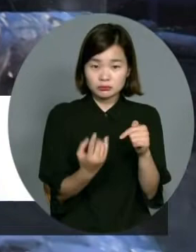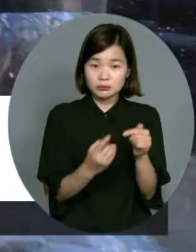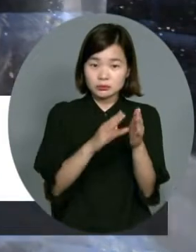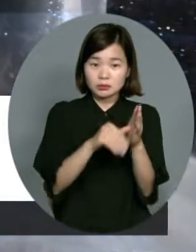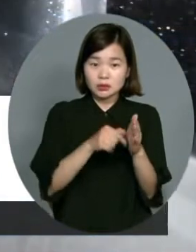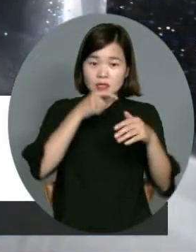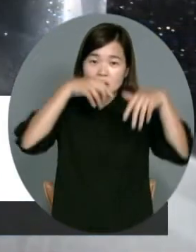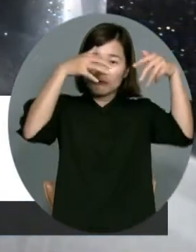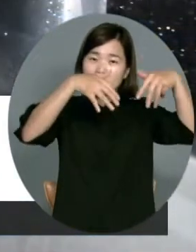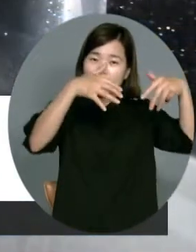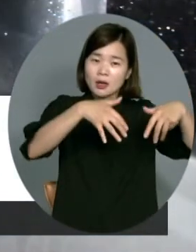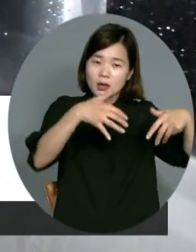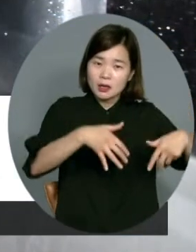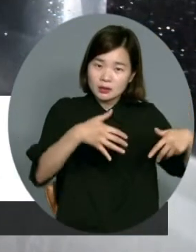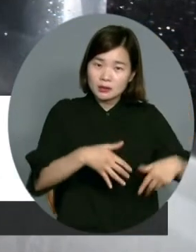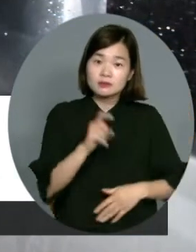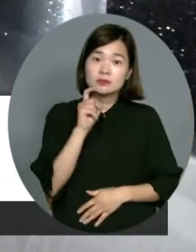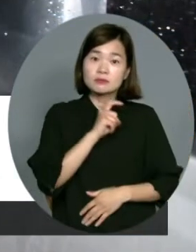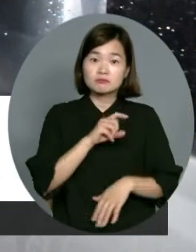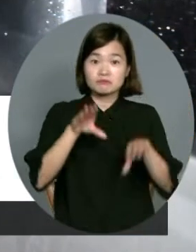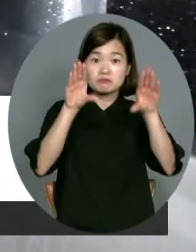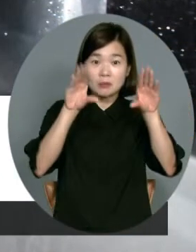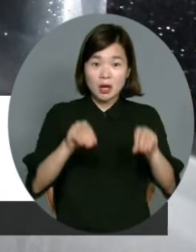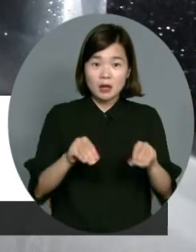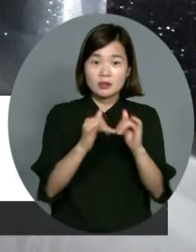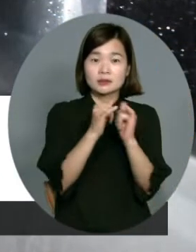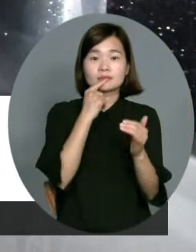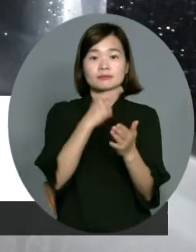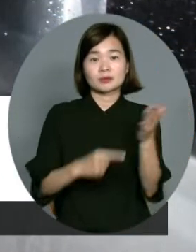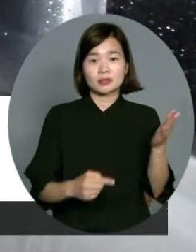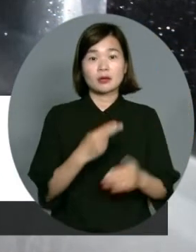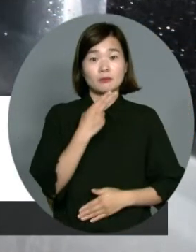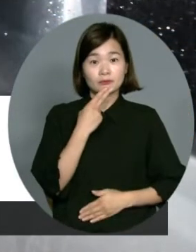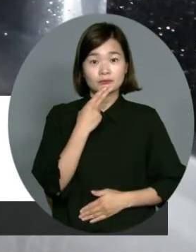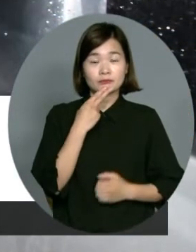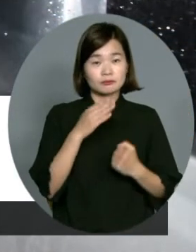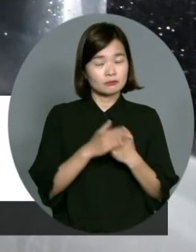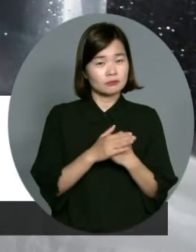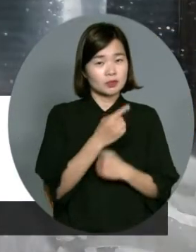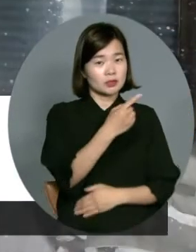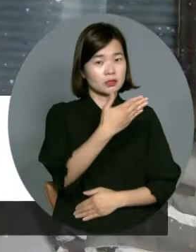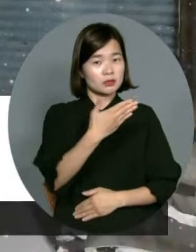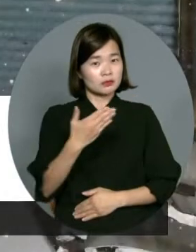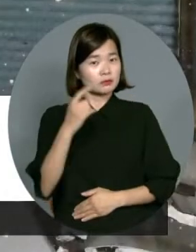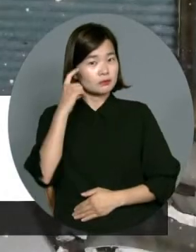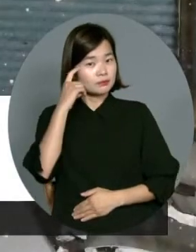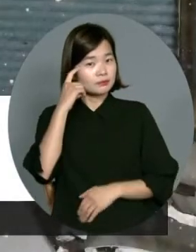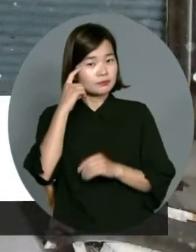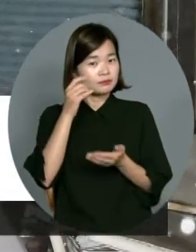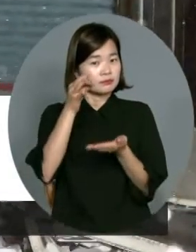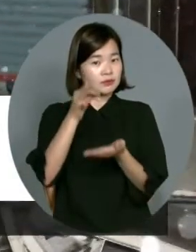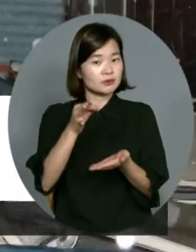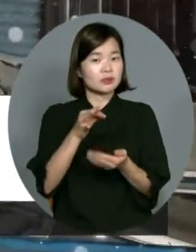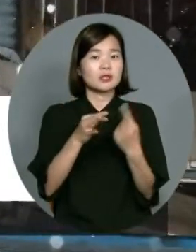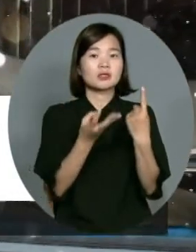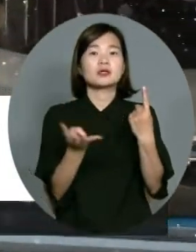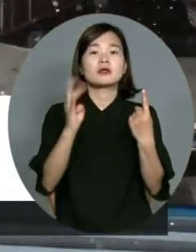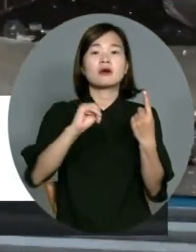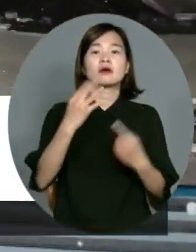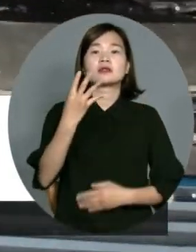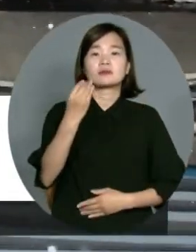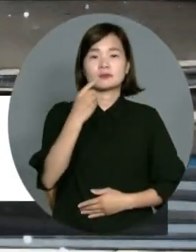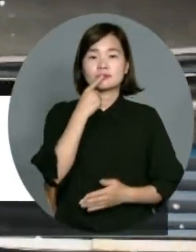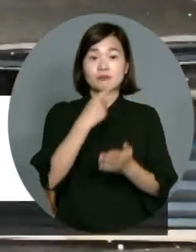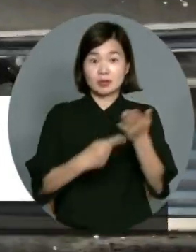내린 소나기로 불은 10분 만에 꺼졌고 임명 피해도 없었지만 소방서 추산 1억 4000여 만원의 재산피해가 났습니다